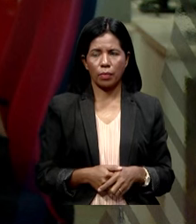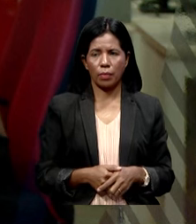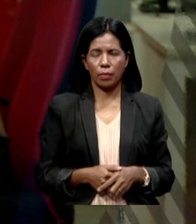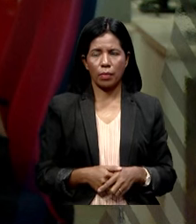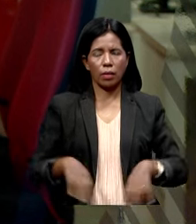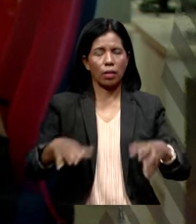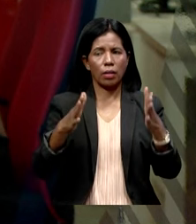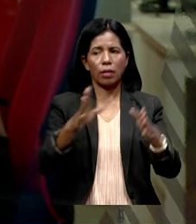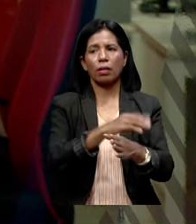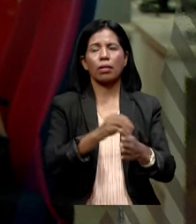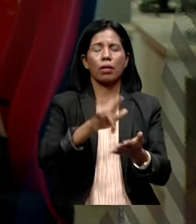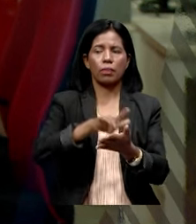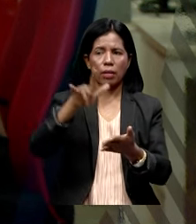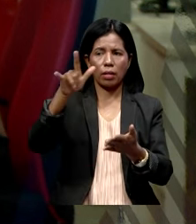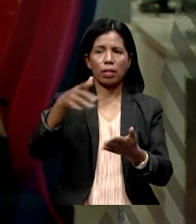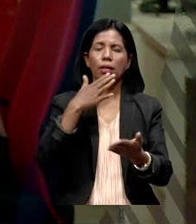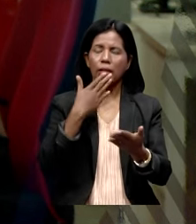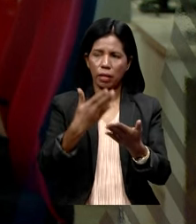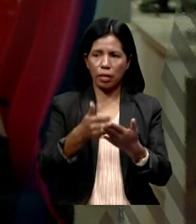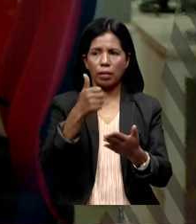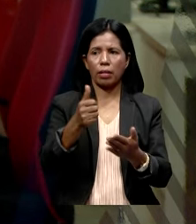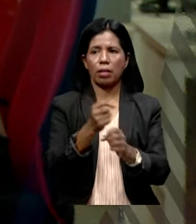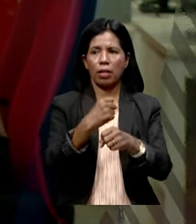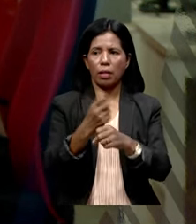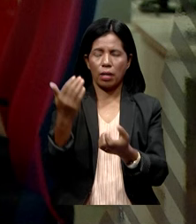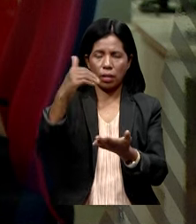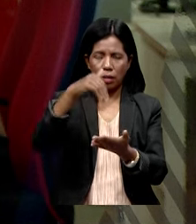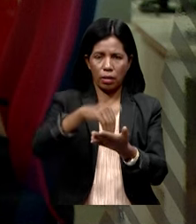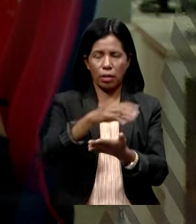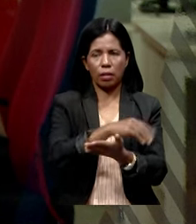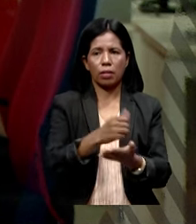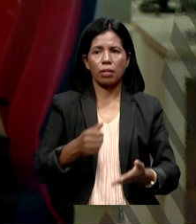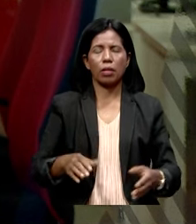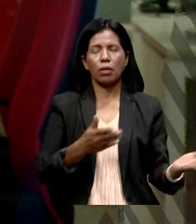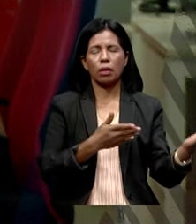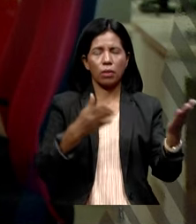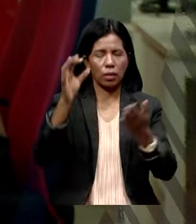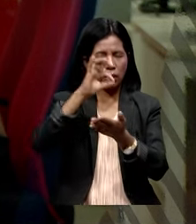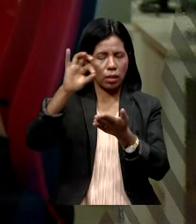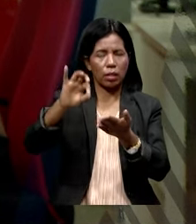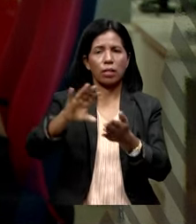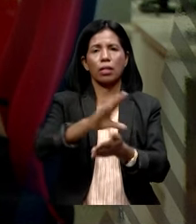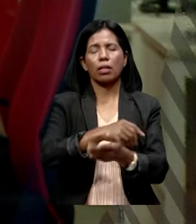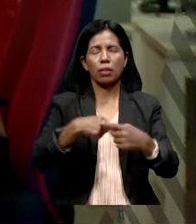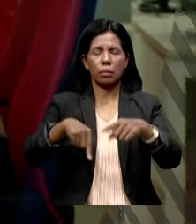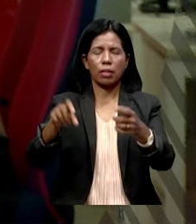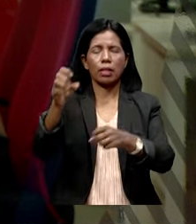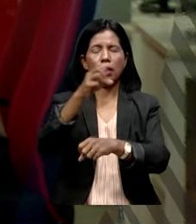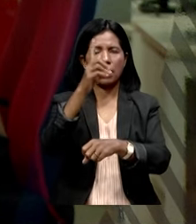Sistema Hidrolik Avião Aerodili Diakona no halau filafale operasang ho ditula Sekretari Geral ONU Husi Dili ba